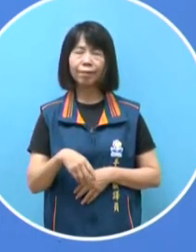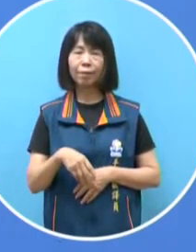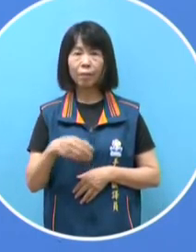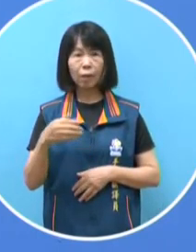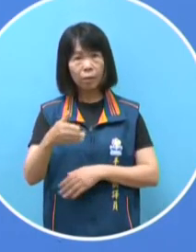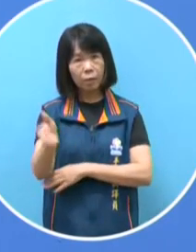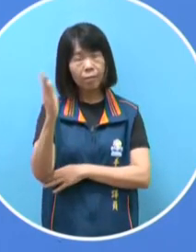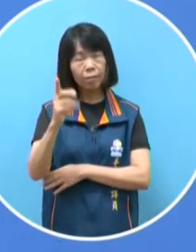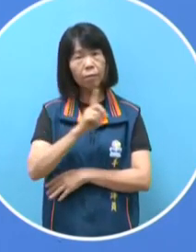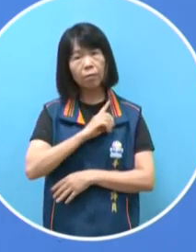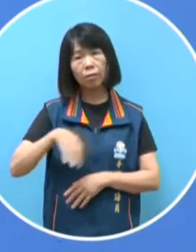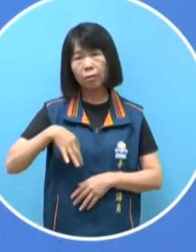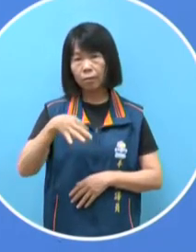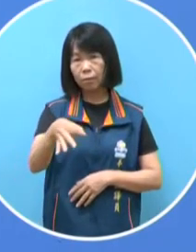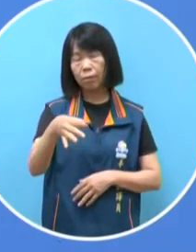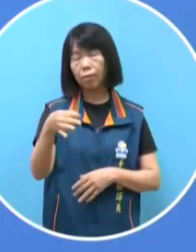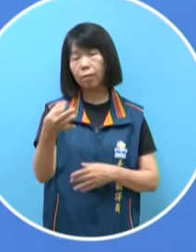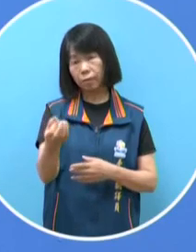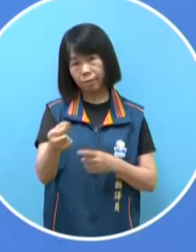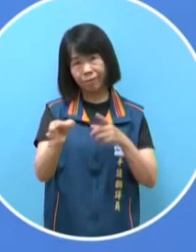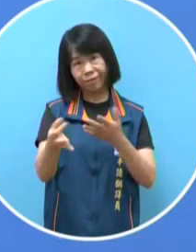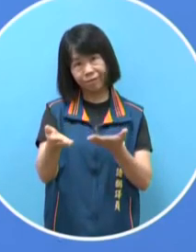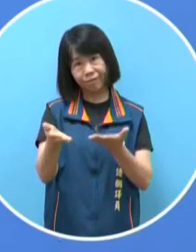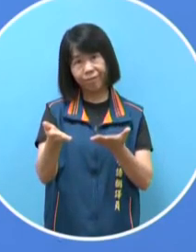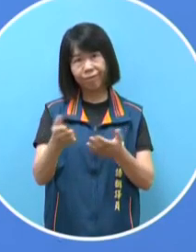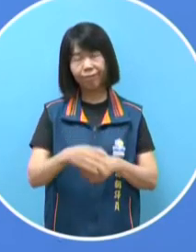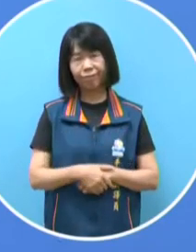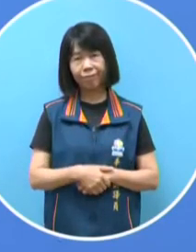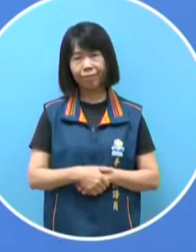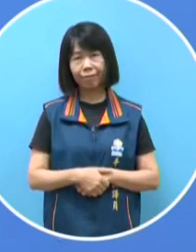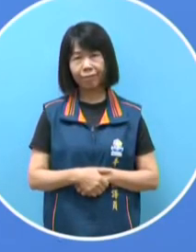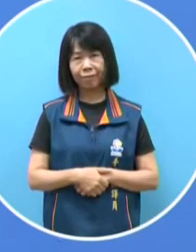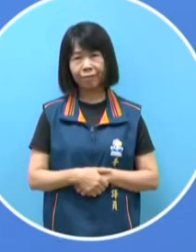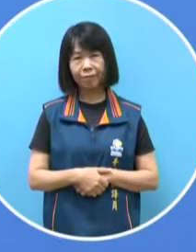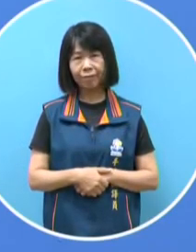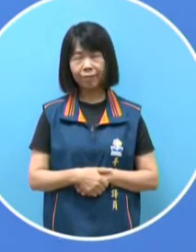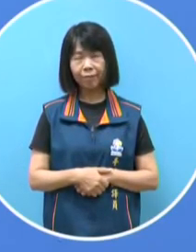买的疫苗到底在哪里？ 记者林杰，花莲市采访报道。